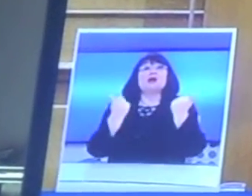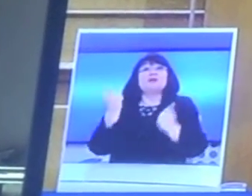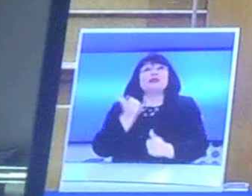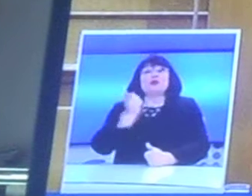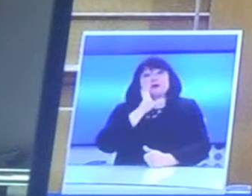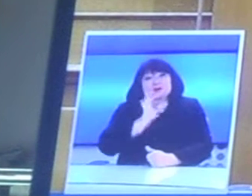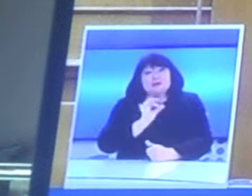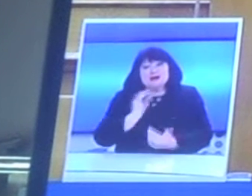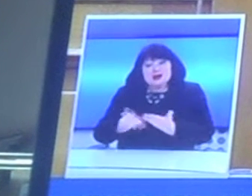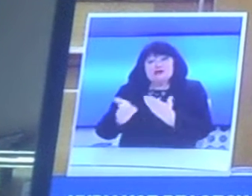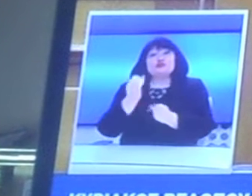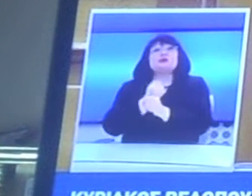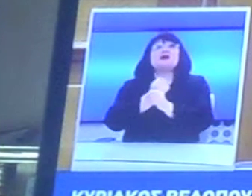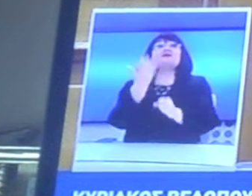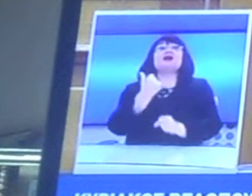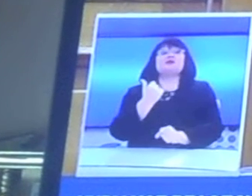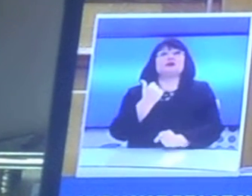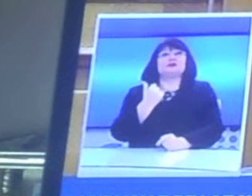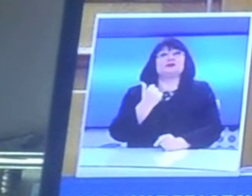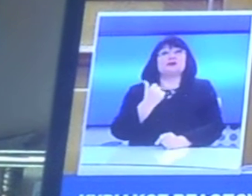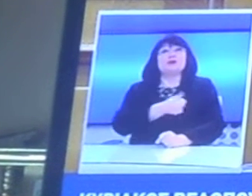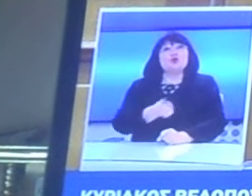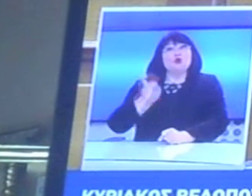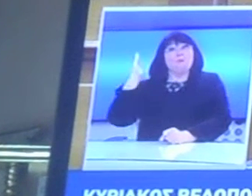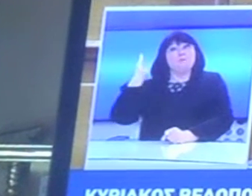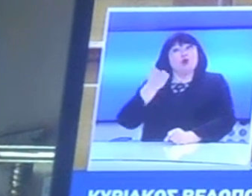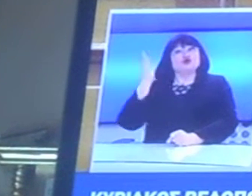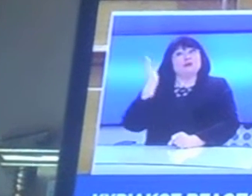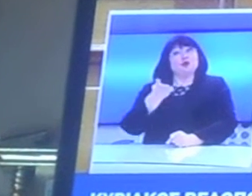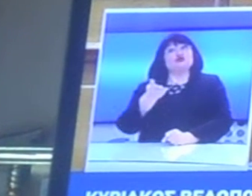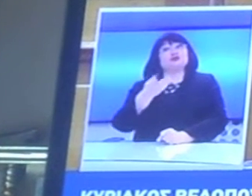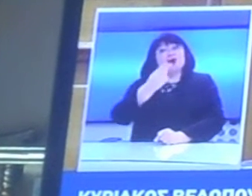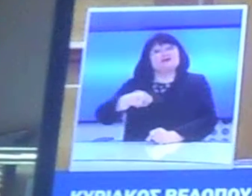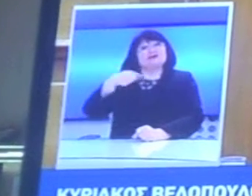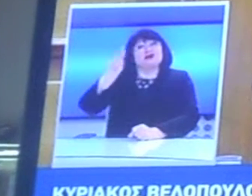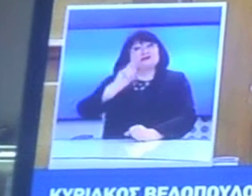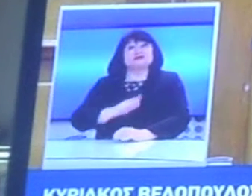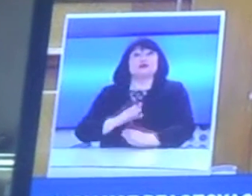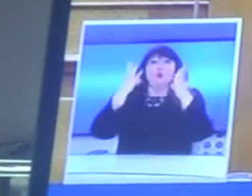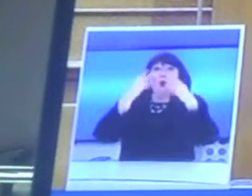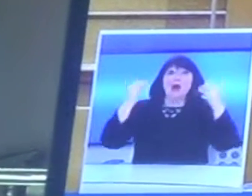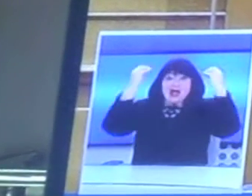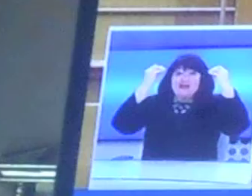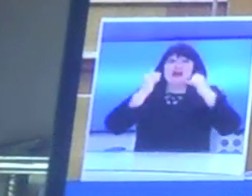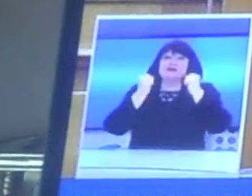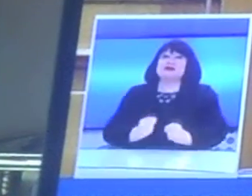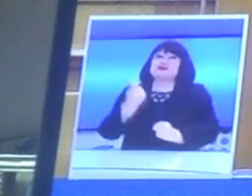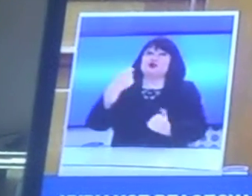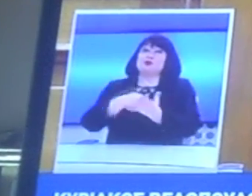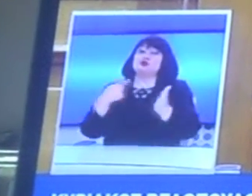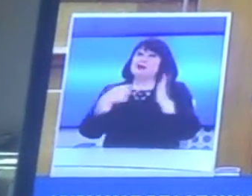επιδόματα πραγματικά για να δώσουμε εργασία δεν είστε. Στα πρόστιμα είστε απλοχέρδε όμω. Ακούστε, Ολλανδία. Βασικό